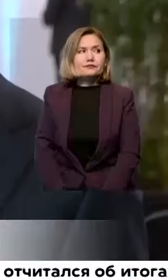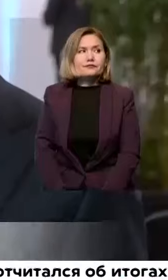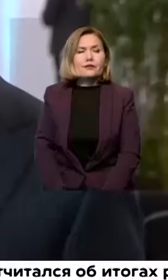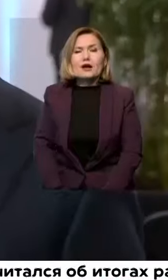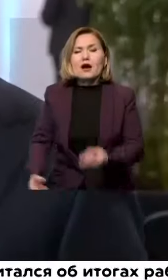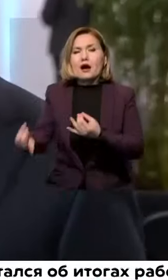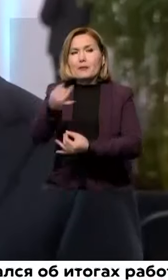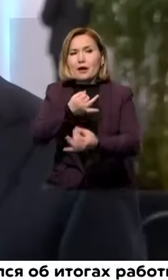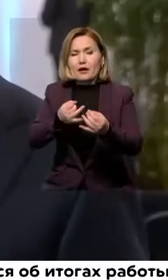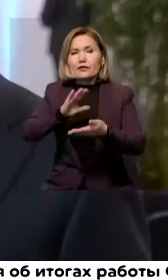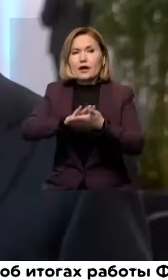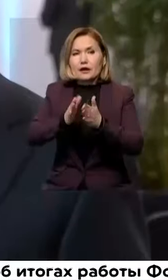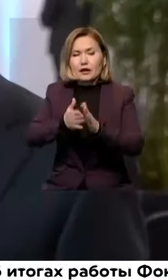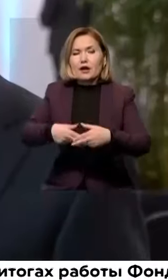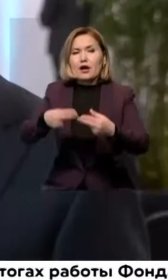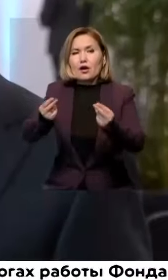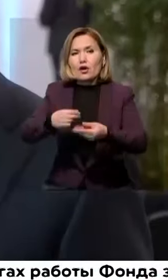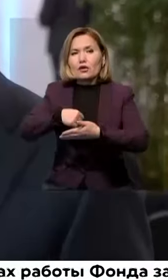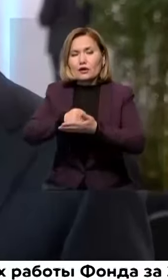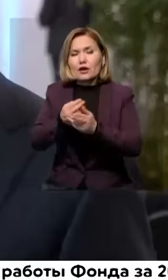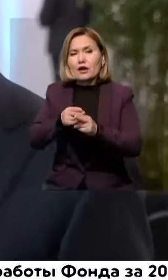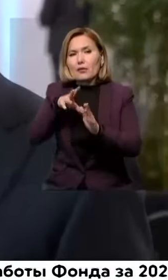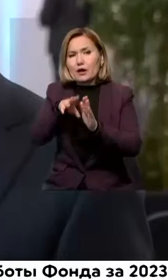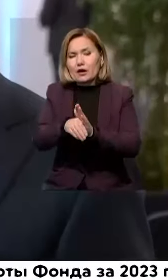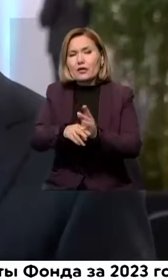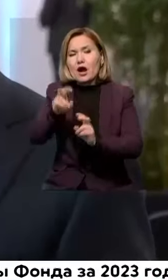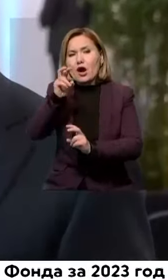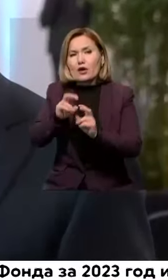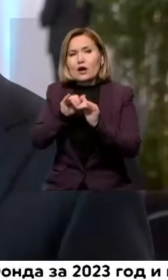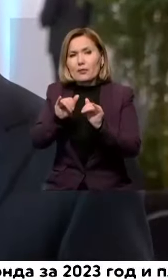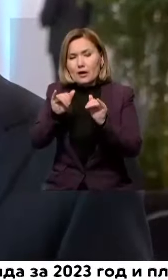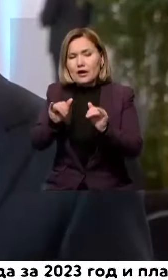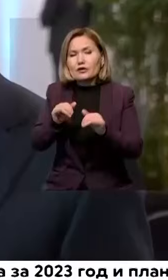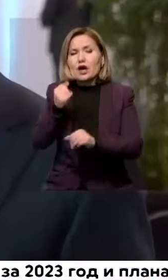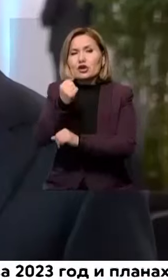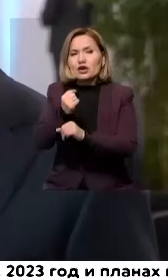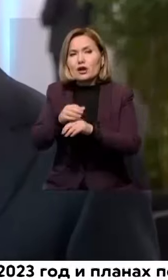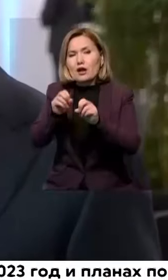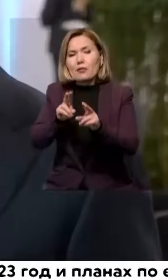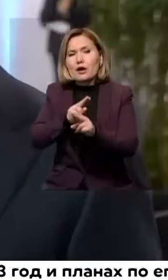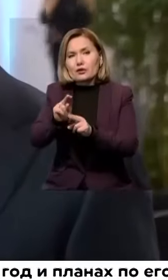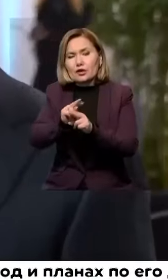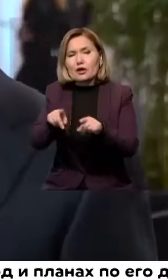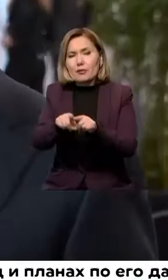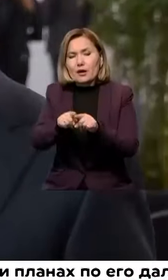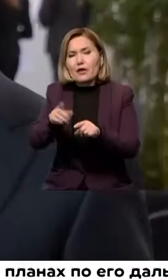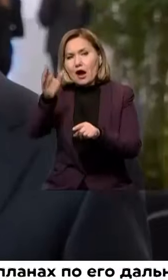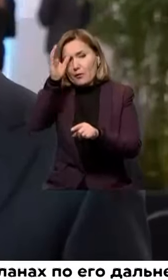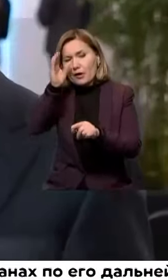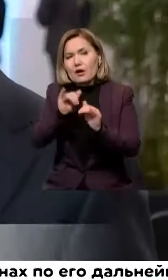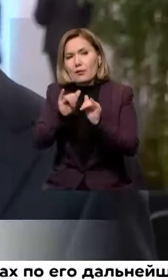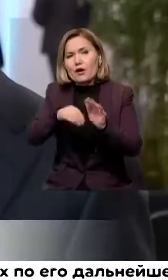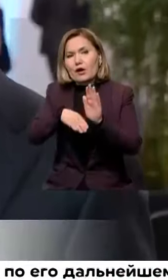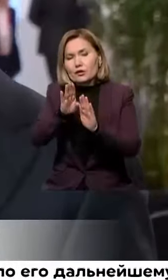Кездесу барысында бірқатар келісімен меморандумға қол қойылды. Оның ішінде өндірісті дамытуға емес, жұмысшы мамандар даярлау бойынша білім саласын